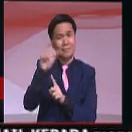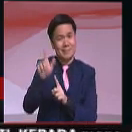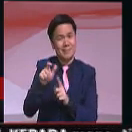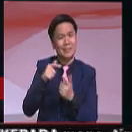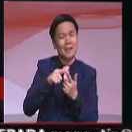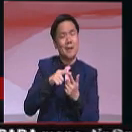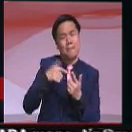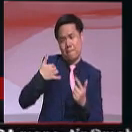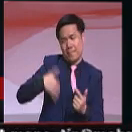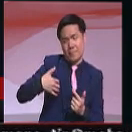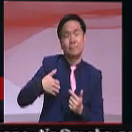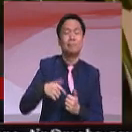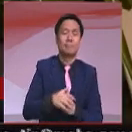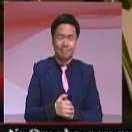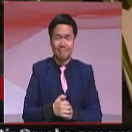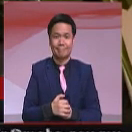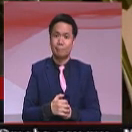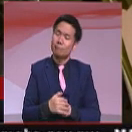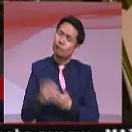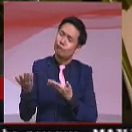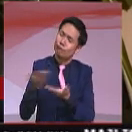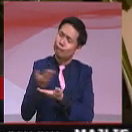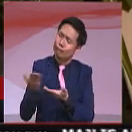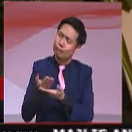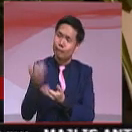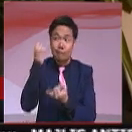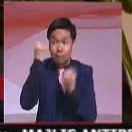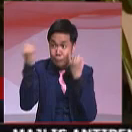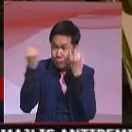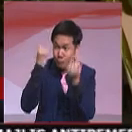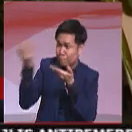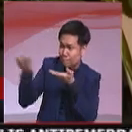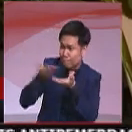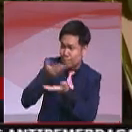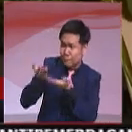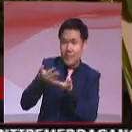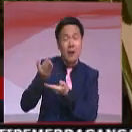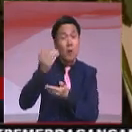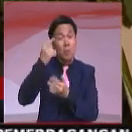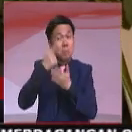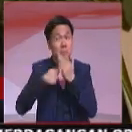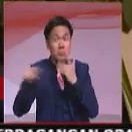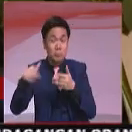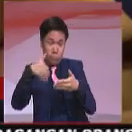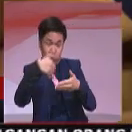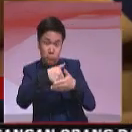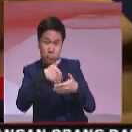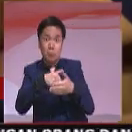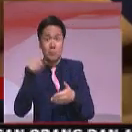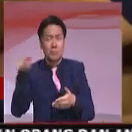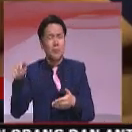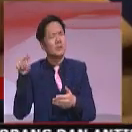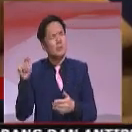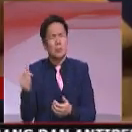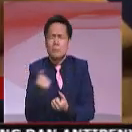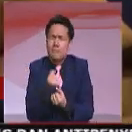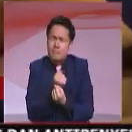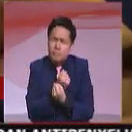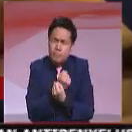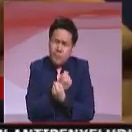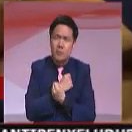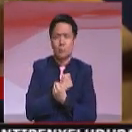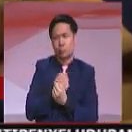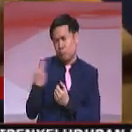Baginda dan Maradona banyak berkongsi ideal dan pandangan mengenai suka berkenaan keren minat dan kecintaan yang sama